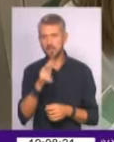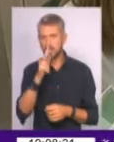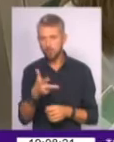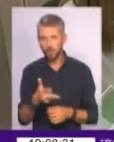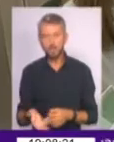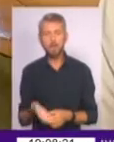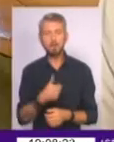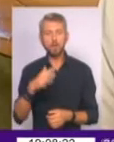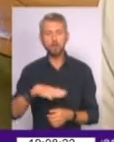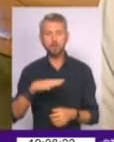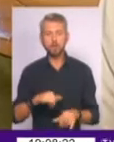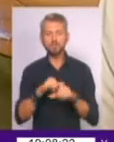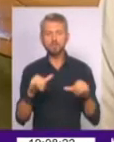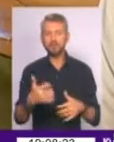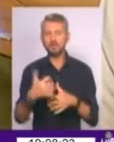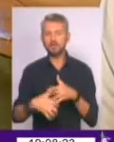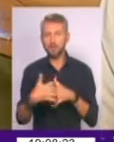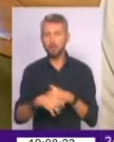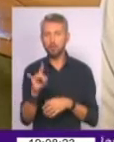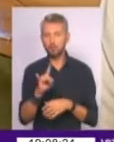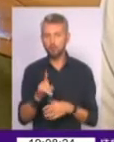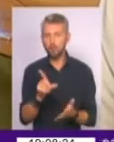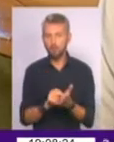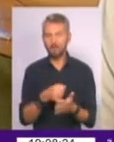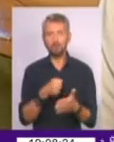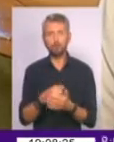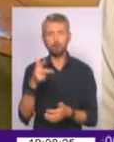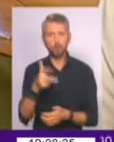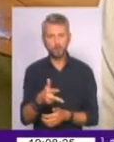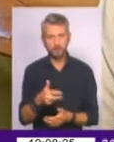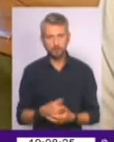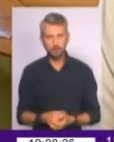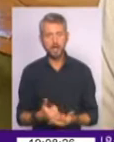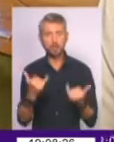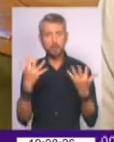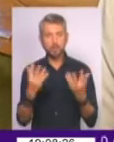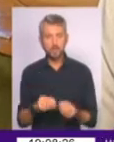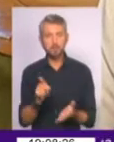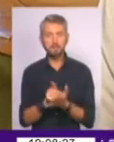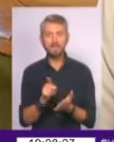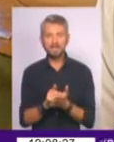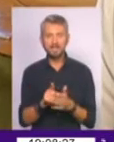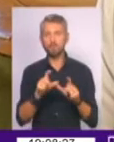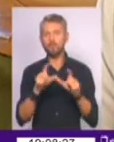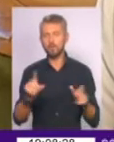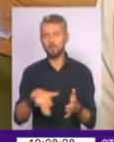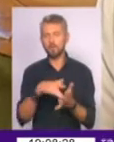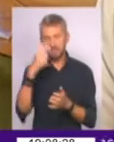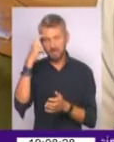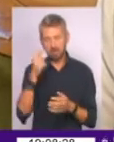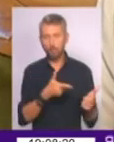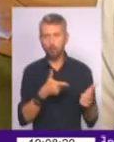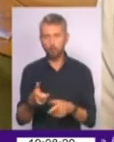Очікуємо збільшення середнього розміру пенсії до 3 тисяч. На сьогоднішній день пенсійний фонд міста Києва готовий